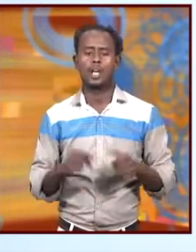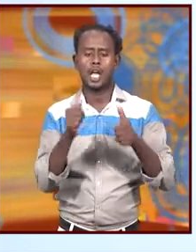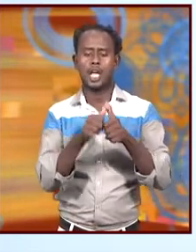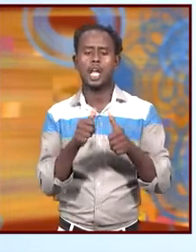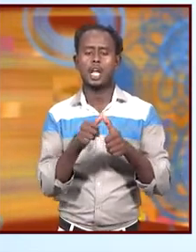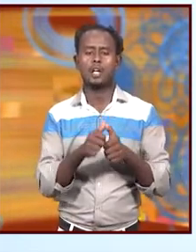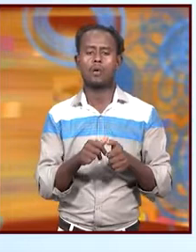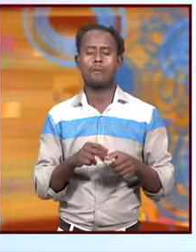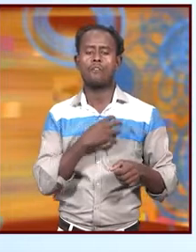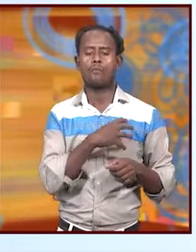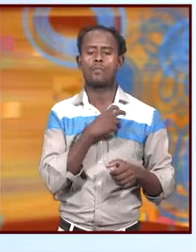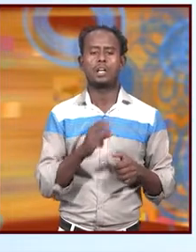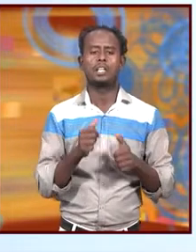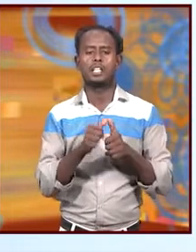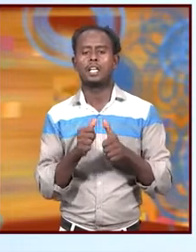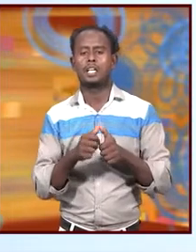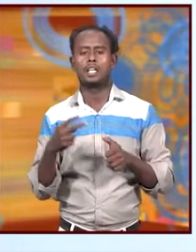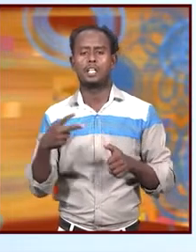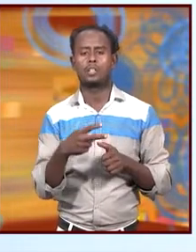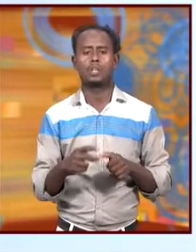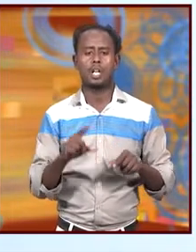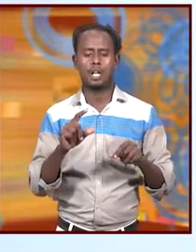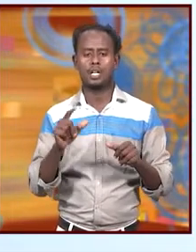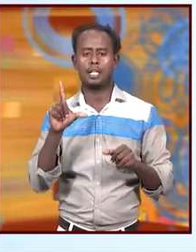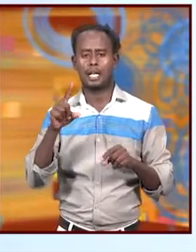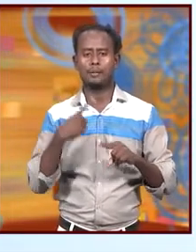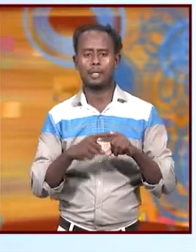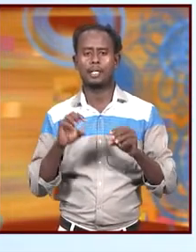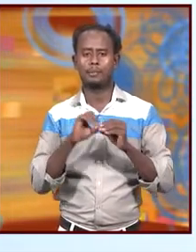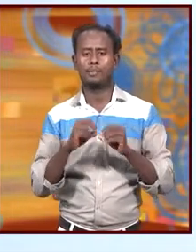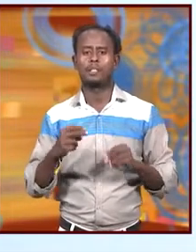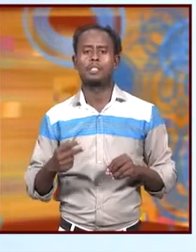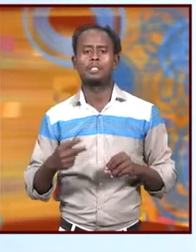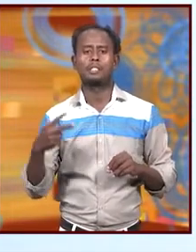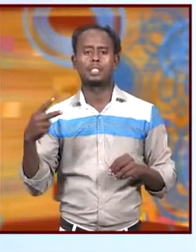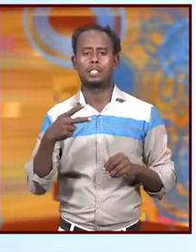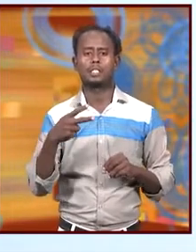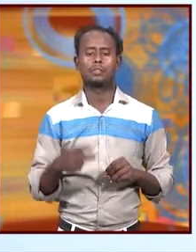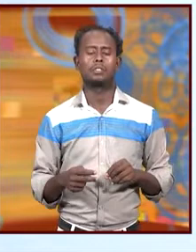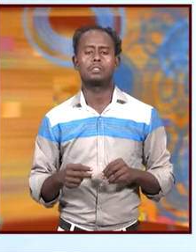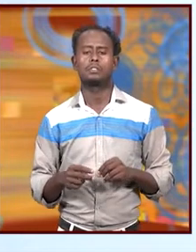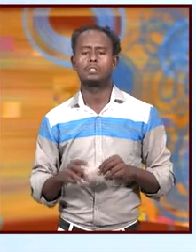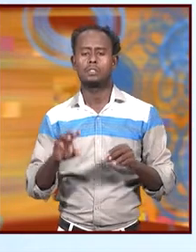பரப்பளவுக்கான சூத்திரம் நமக்கு தெரியும் அல்லவா? L பெருக்கல் B சதுர அலகு.